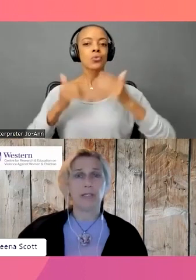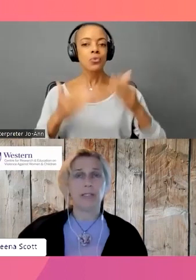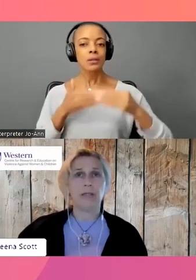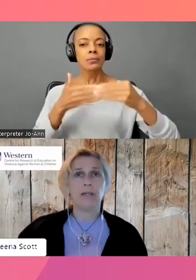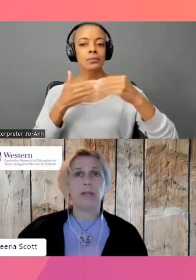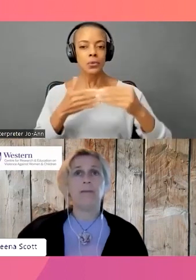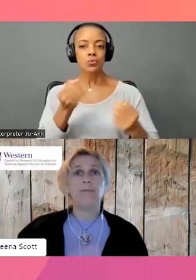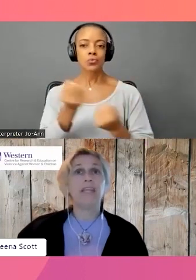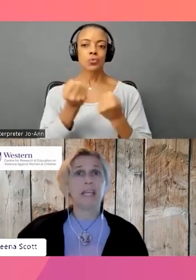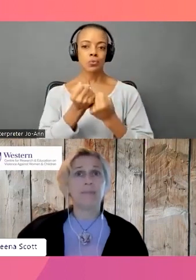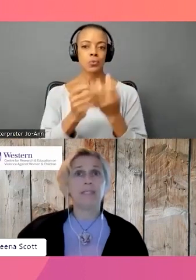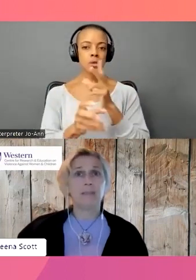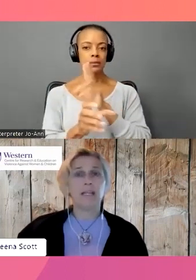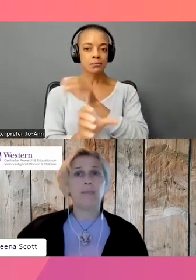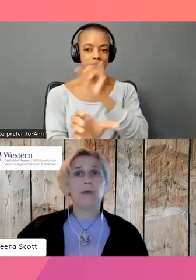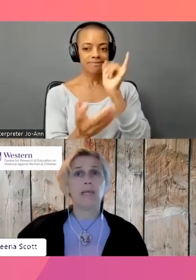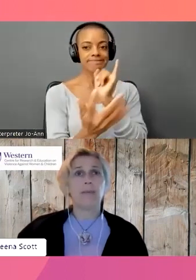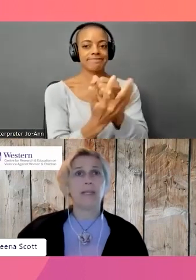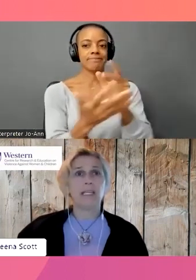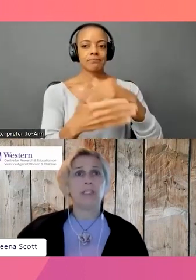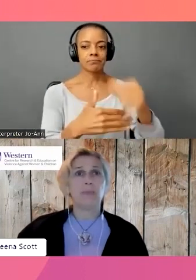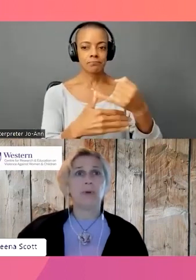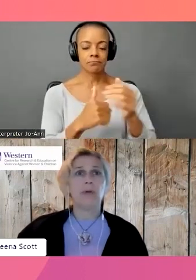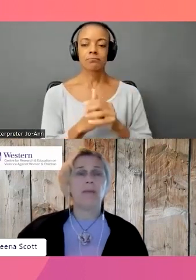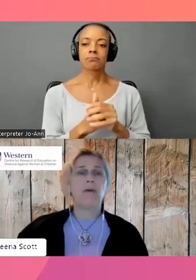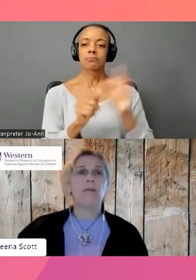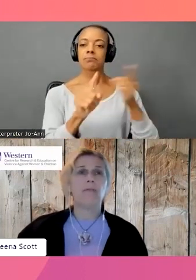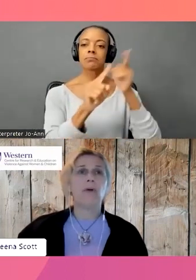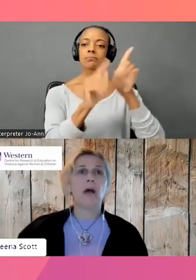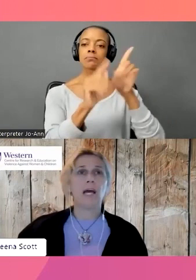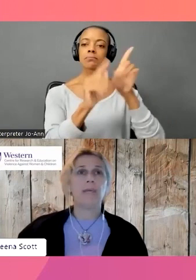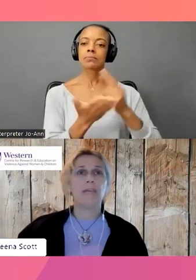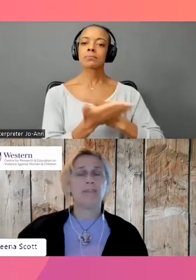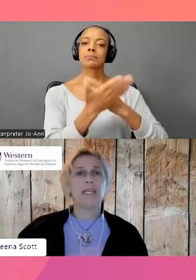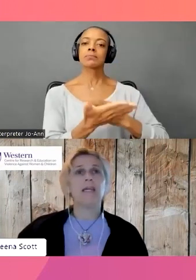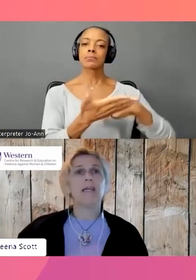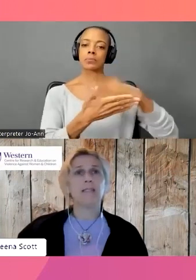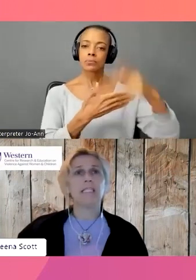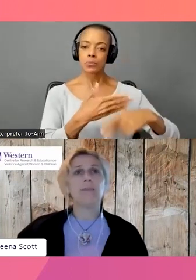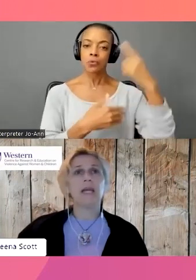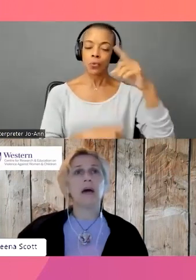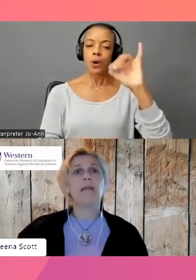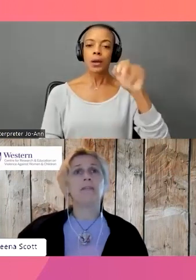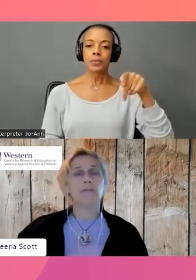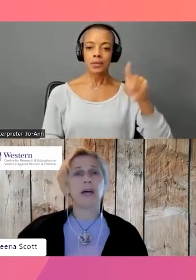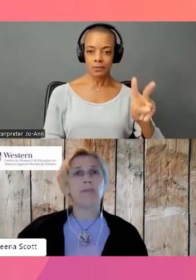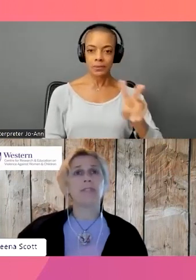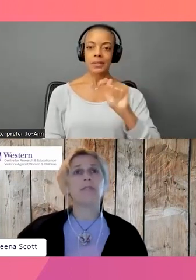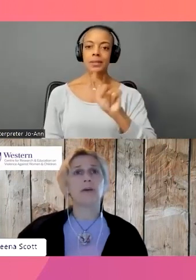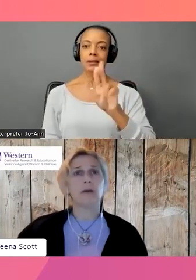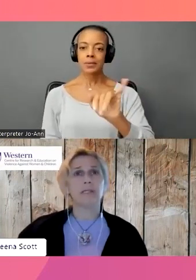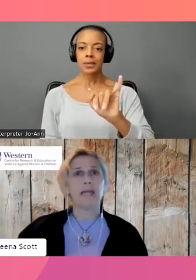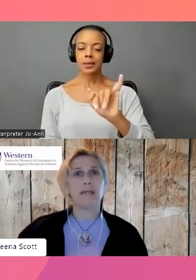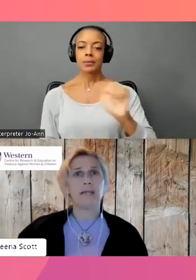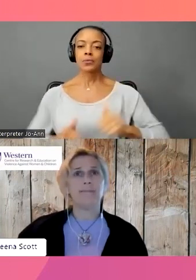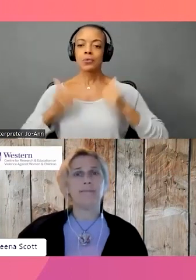partenaires intimes par le biais d'une intervention de soutien dirigée par des survivants. Ce projet est financé par l'ASPC qui vise à élaborer un programme